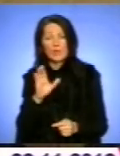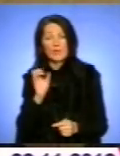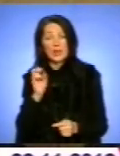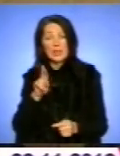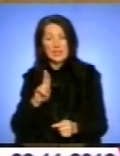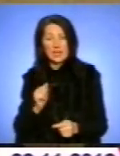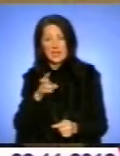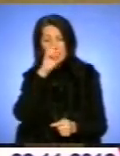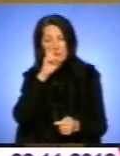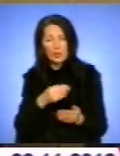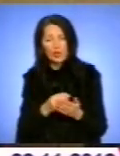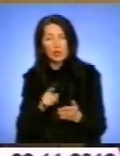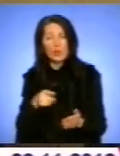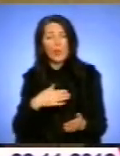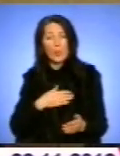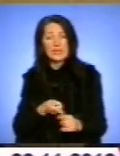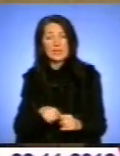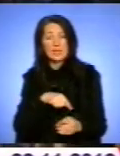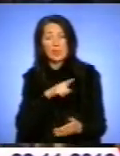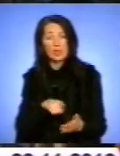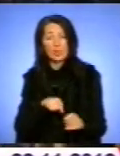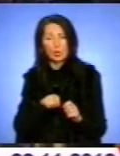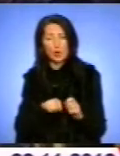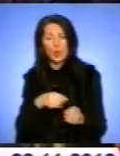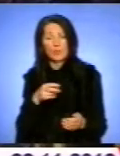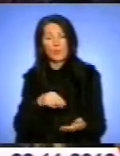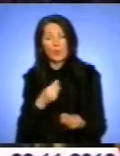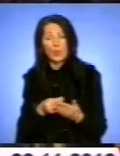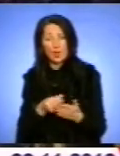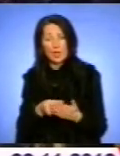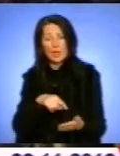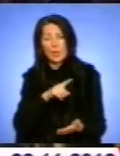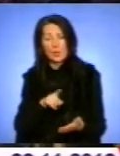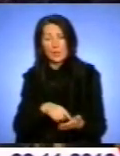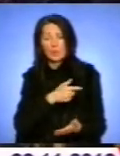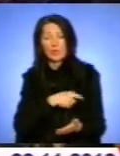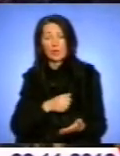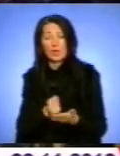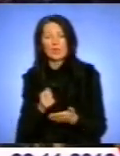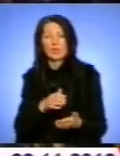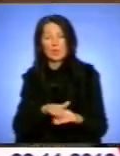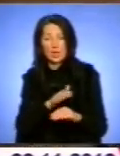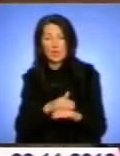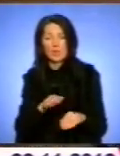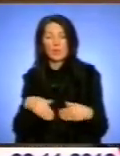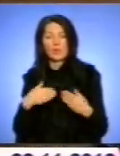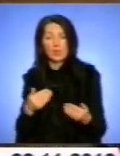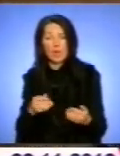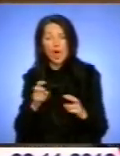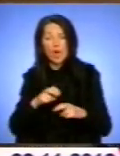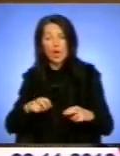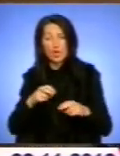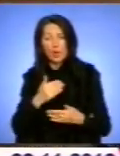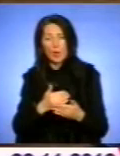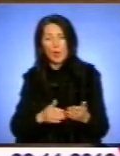Тому ми ці питання контролюємо. Бюджетні питання депутати схвалили і перейшли до розгляду програми, спрямованої